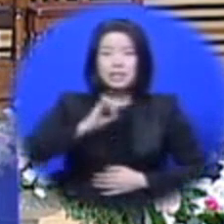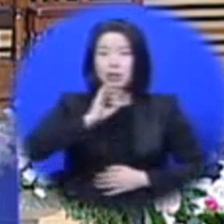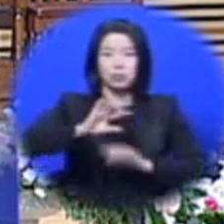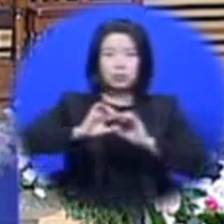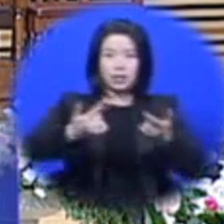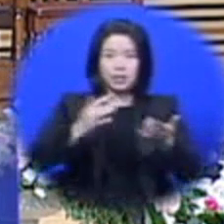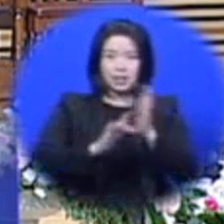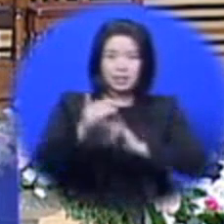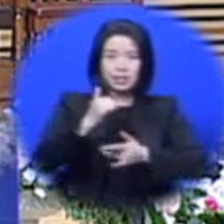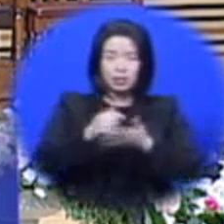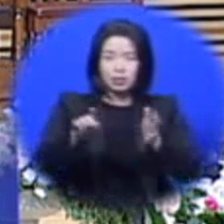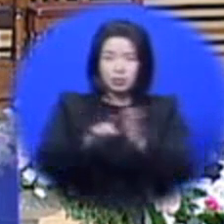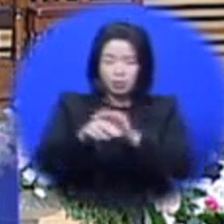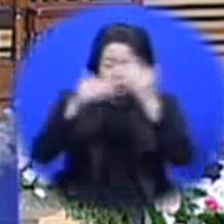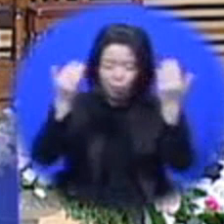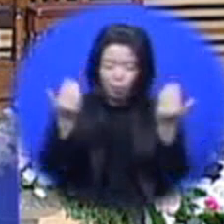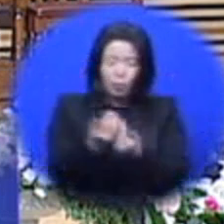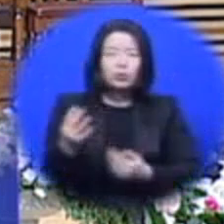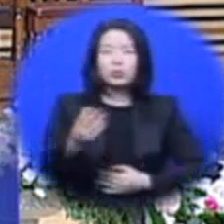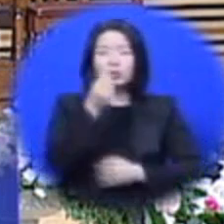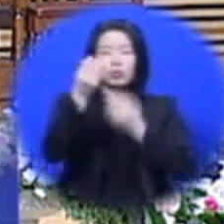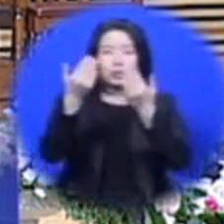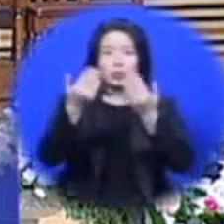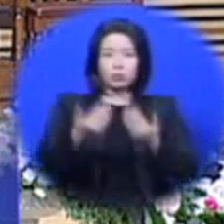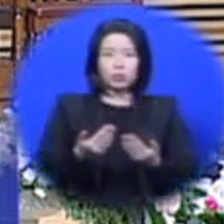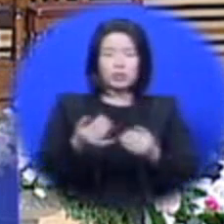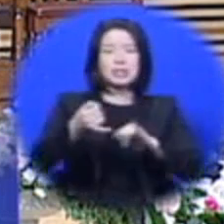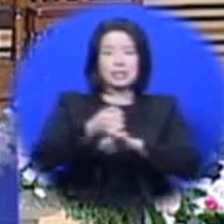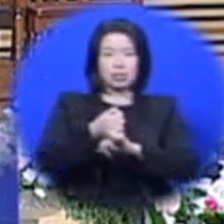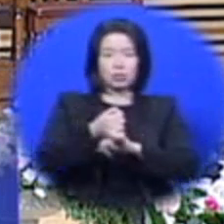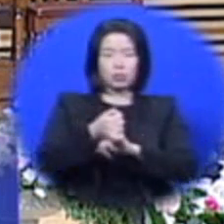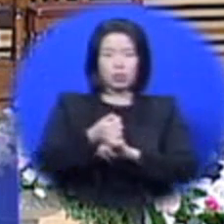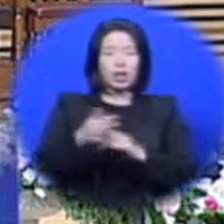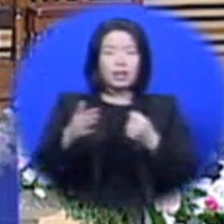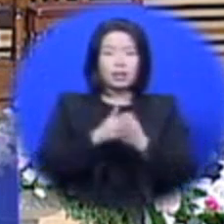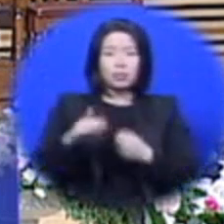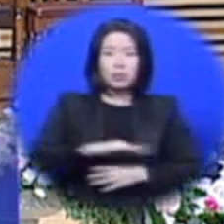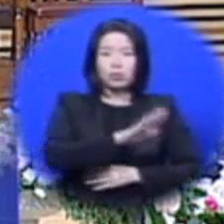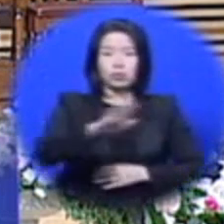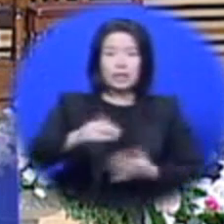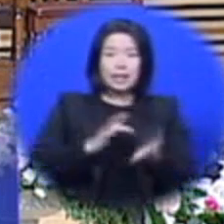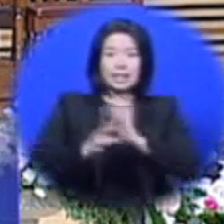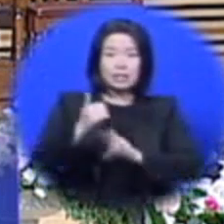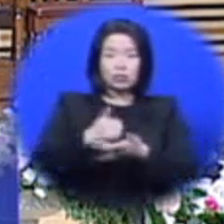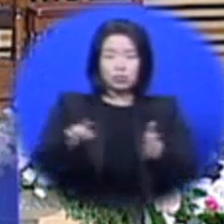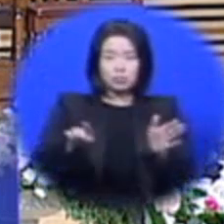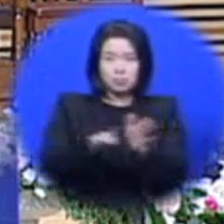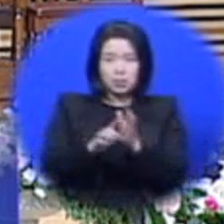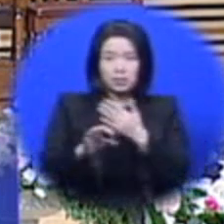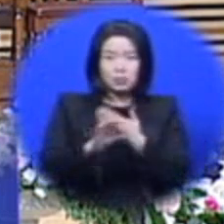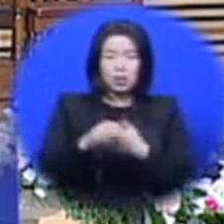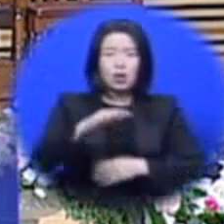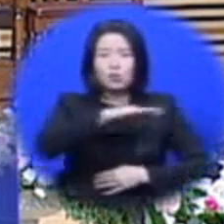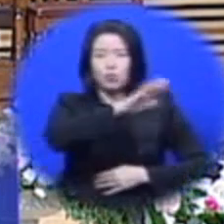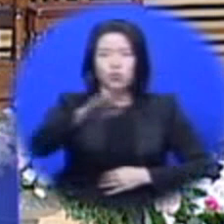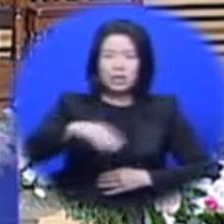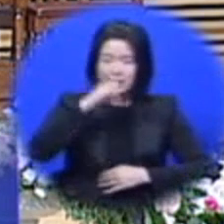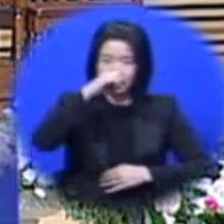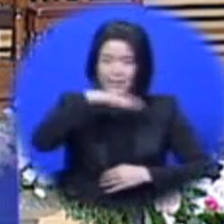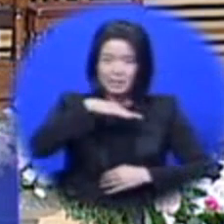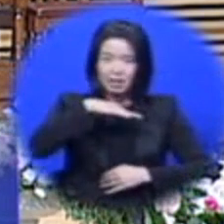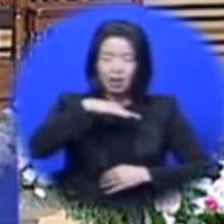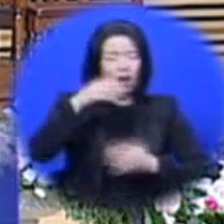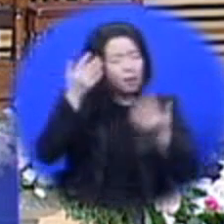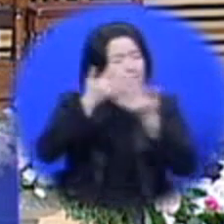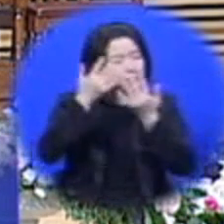믿는 모든 성도들에게 주신 약속입니다. 그러므로 우리가 예수님을 믿으면 우리는 그저